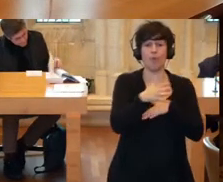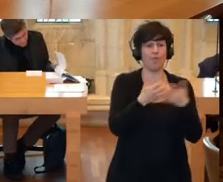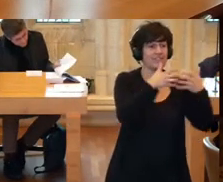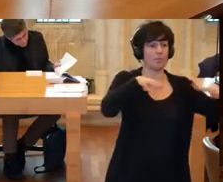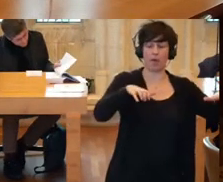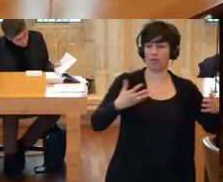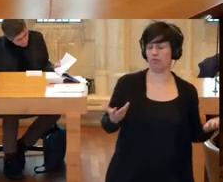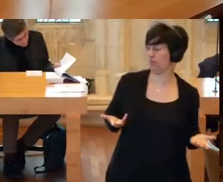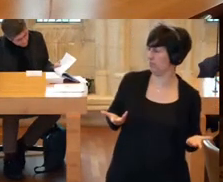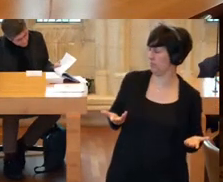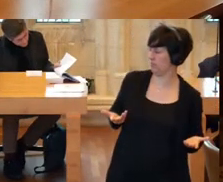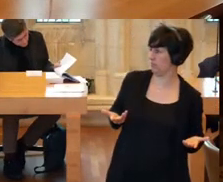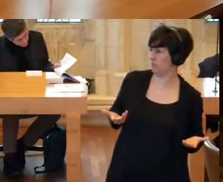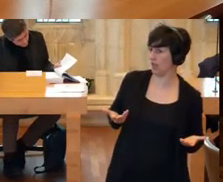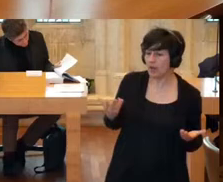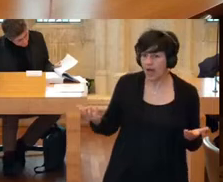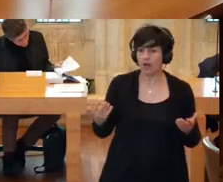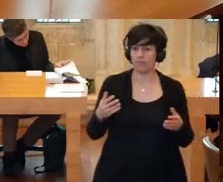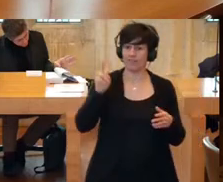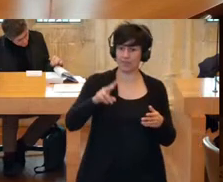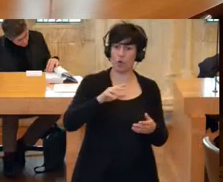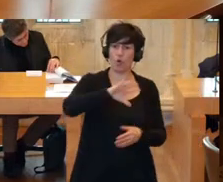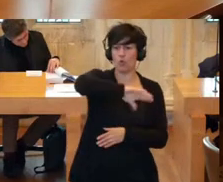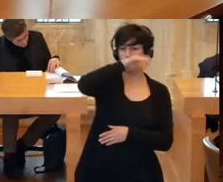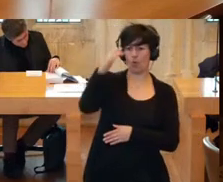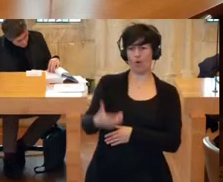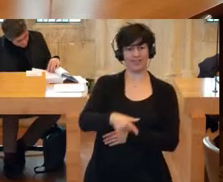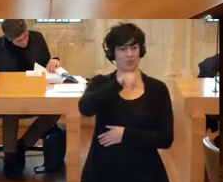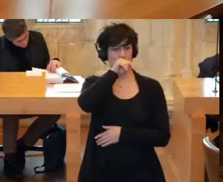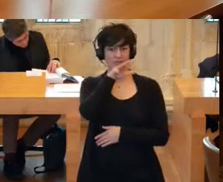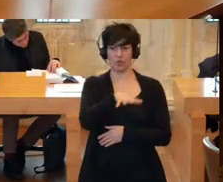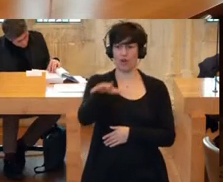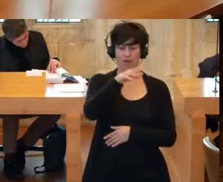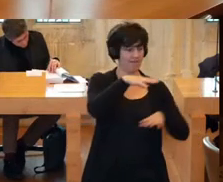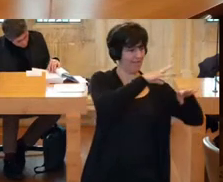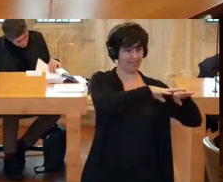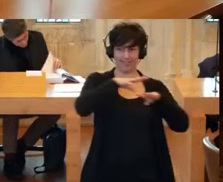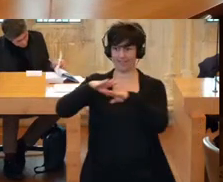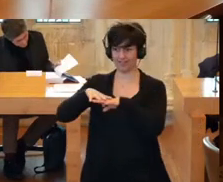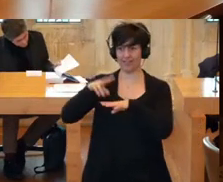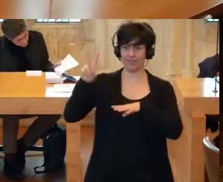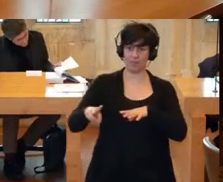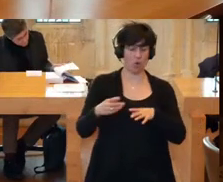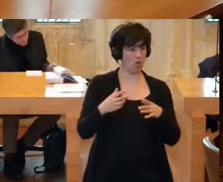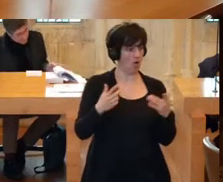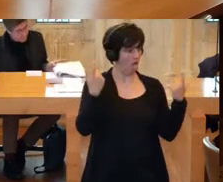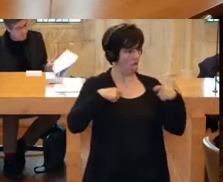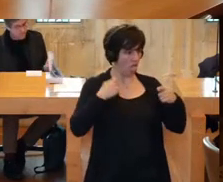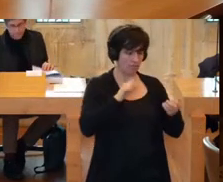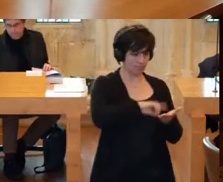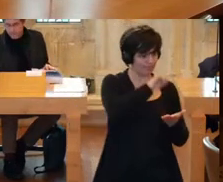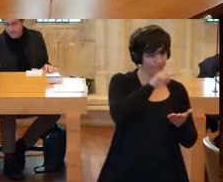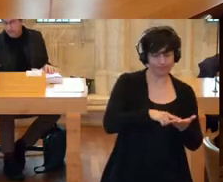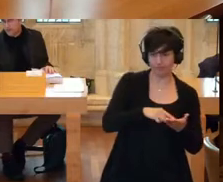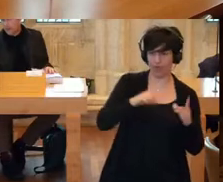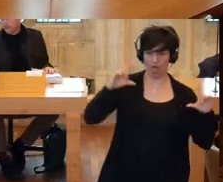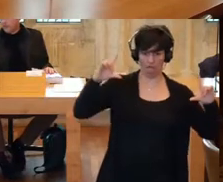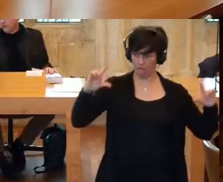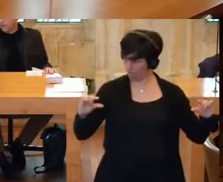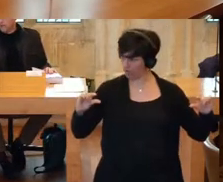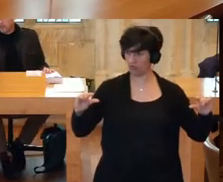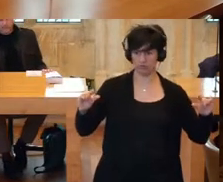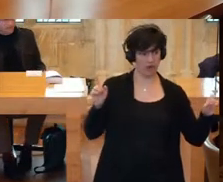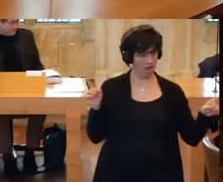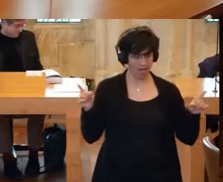Nous avons un parc situé à la jonction de 2 quartiers parmi les plus peuplés de la ville. 2 quartiers également où le pouvoir d'achat des ménages est parmi les moins élevés. Vous